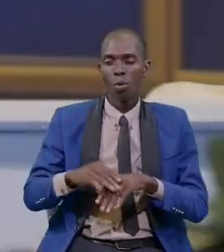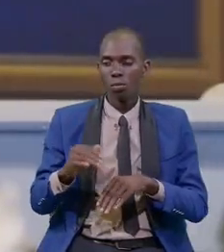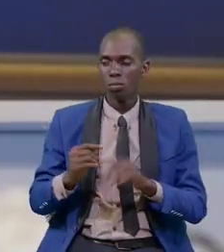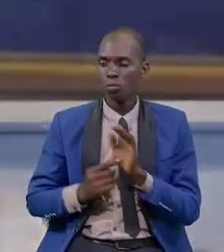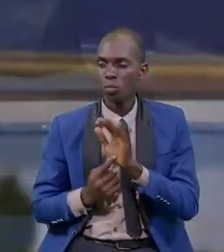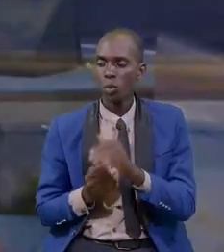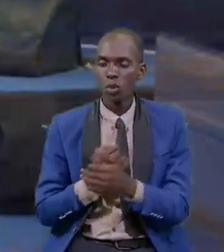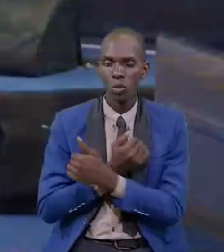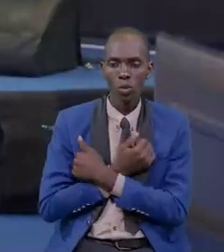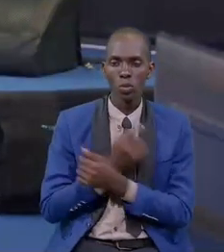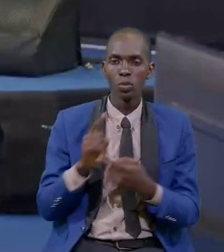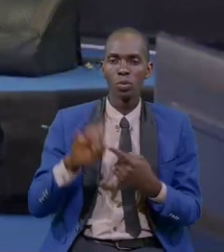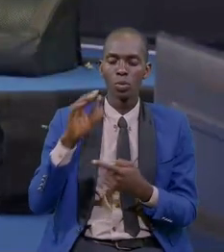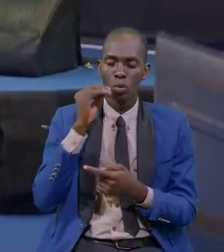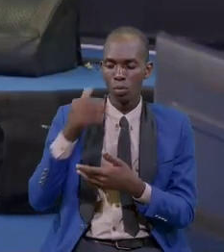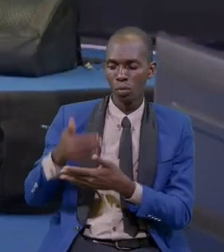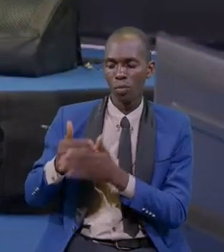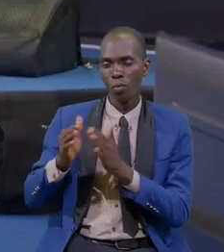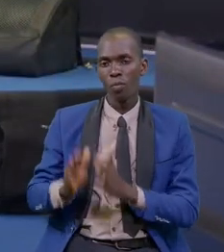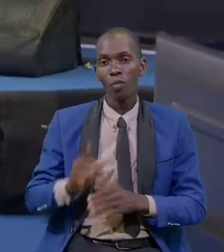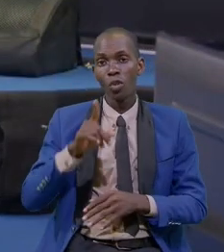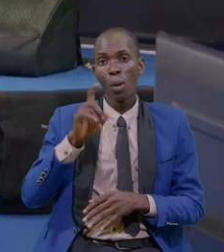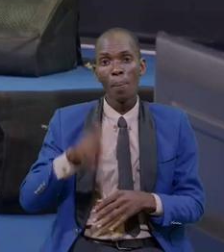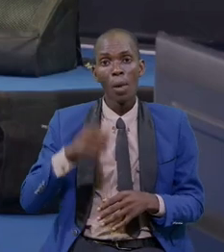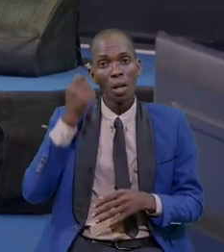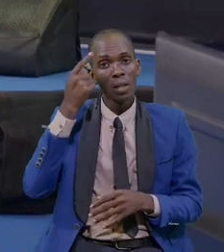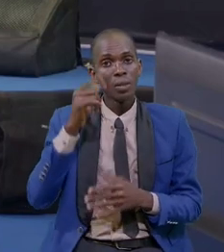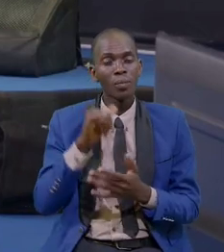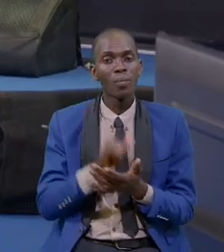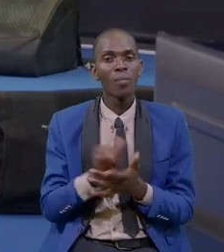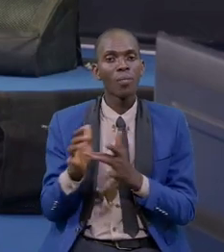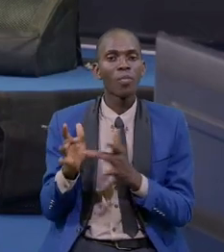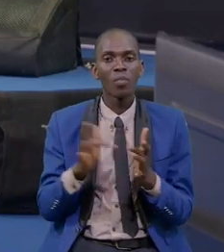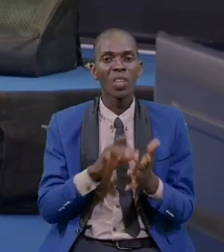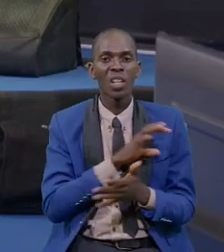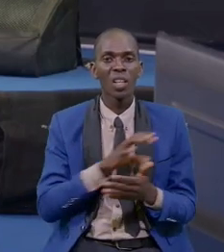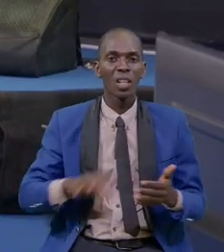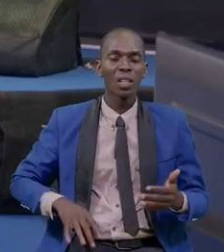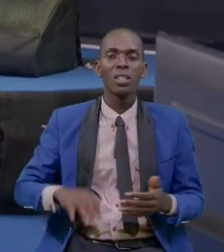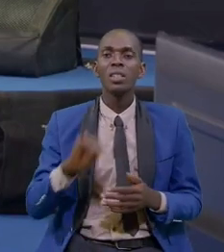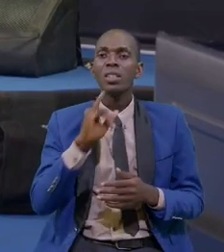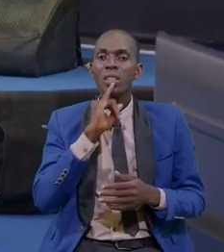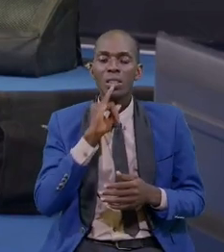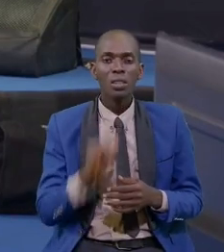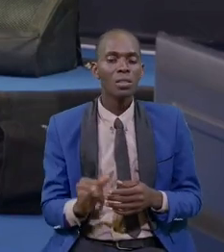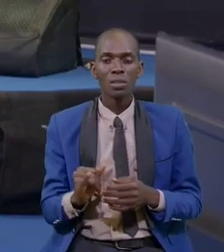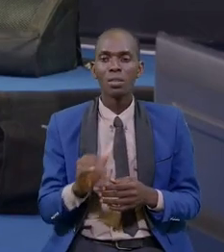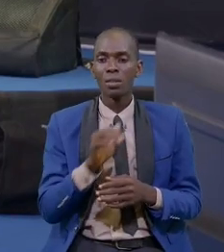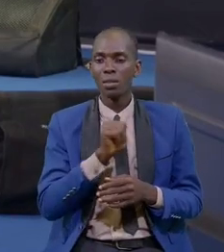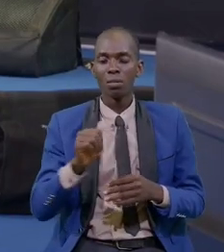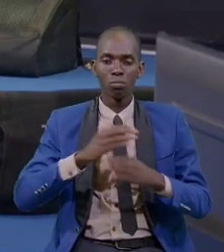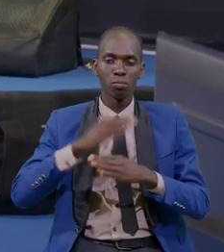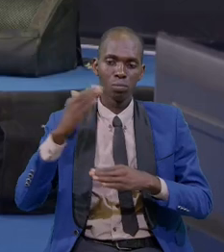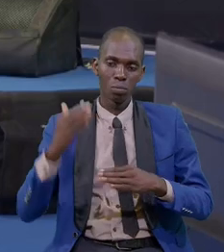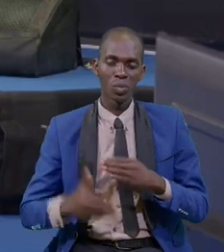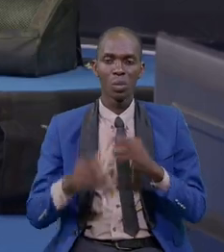devez comprendre que Christ est un Christ complet. Il est un Christ complet.